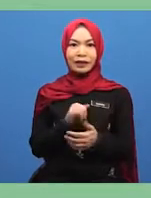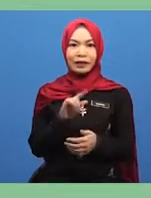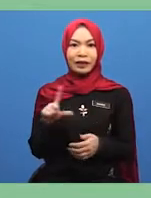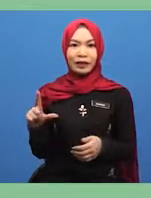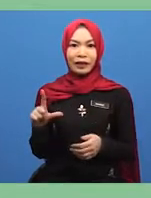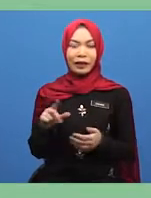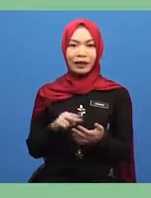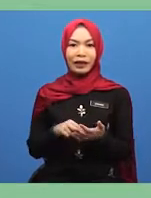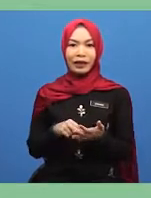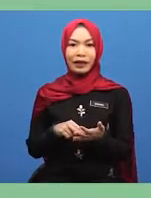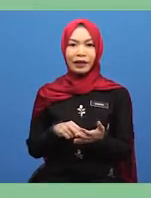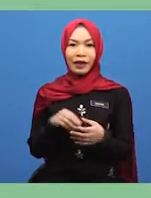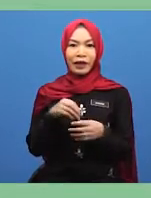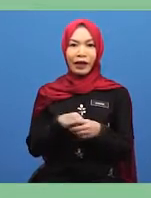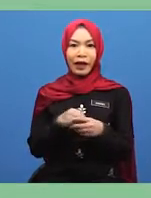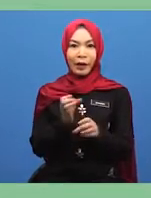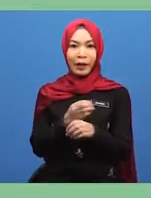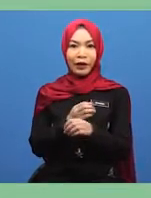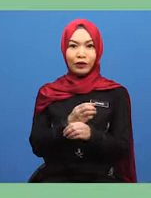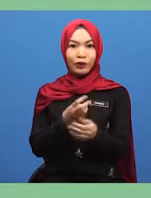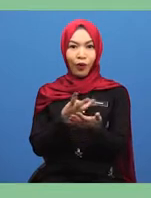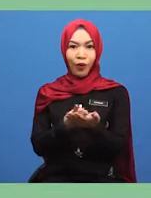dinyatakan dalam bentuk mata wang asing.